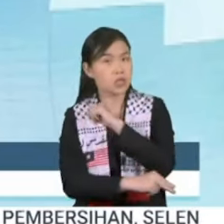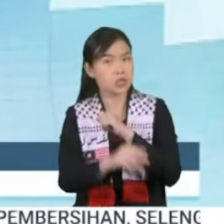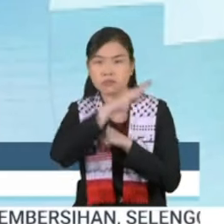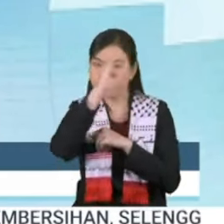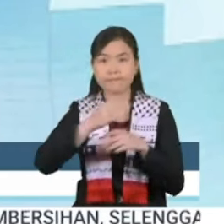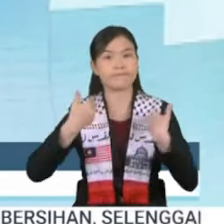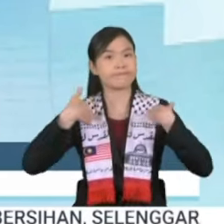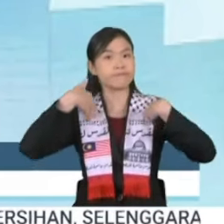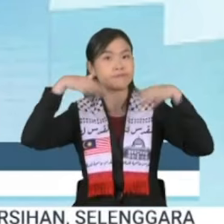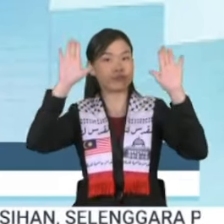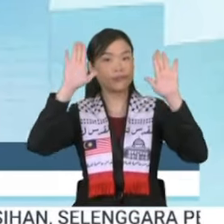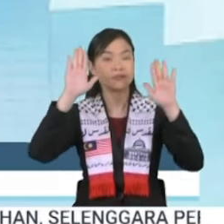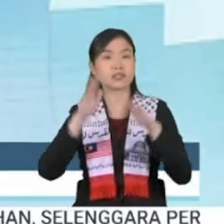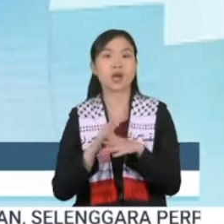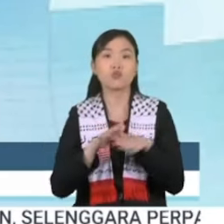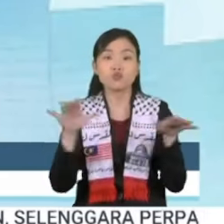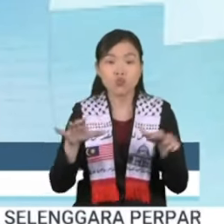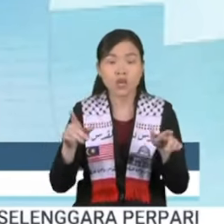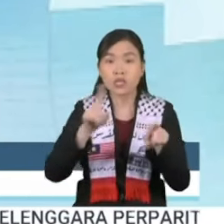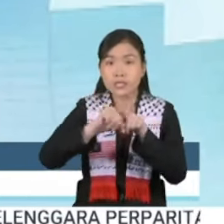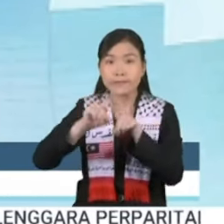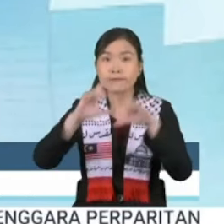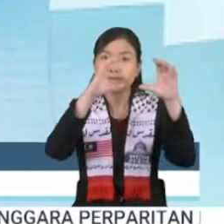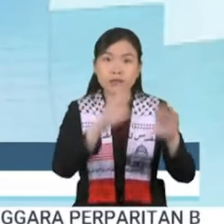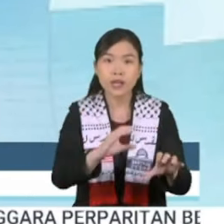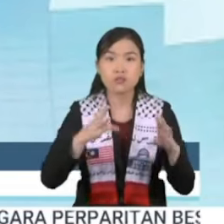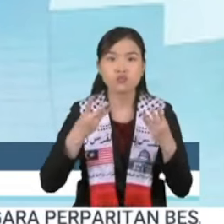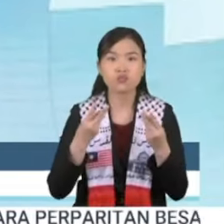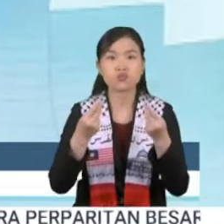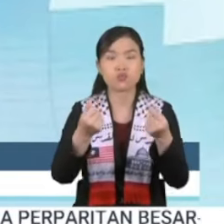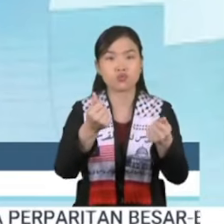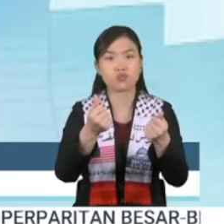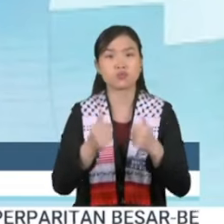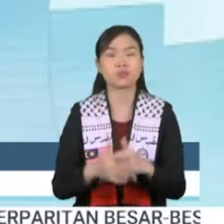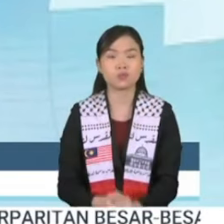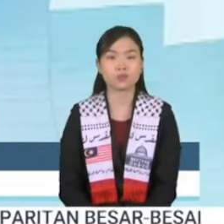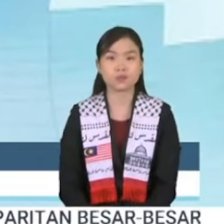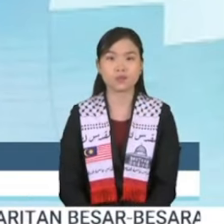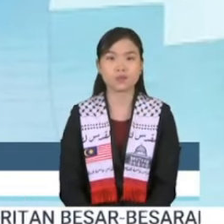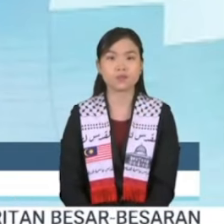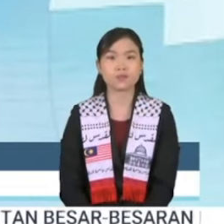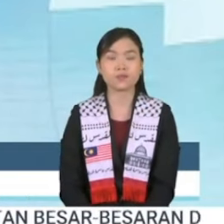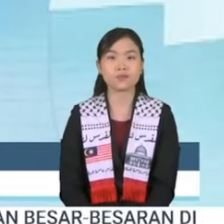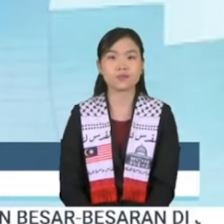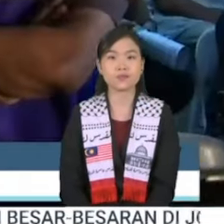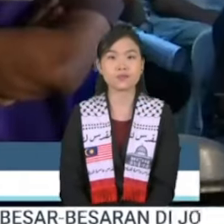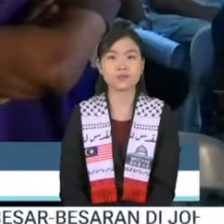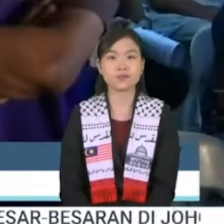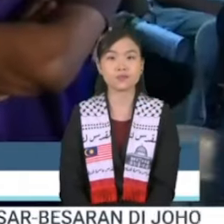tangan dan terus melaksanakan beberapa langkah penyelesaian bagi menangani isu tersebut.